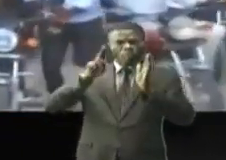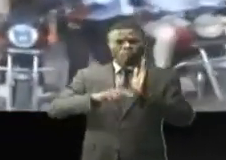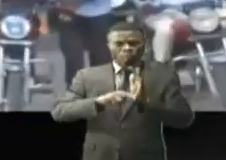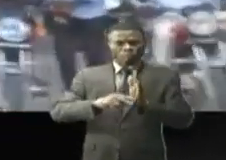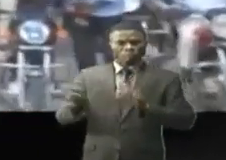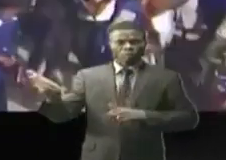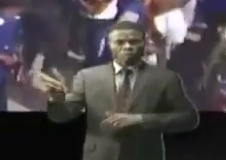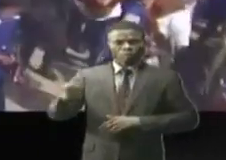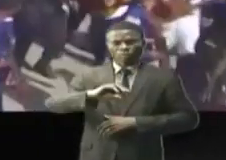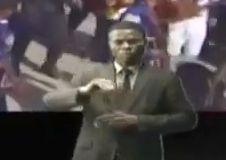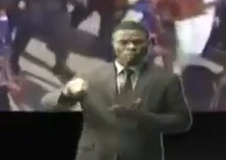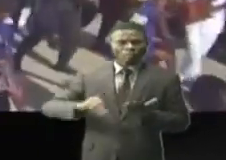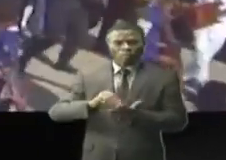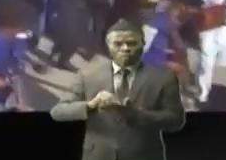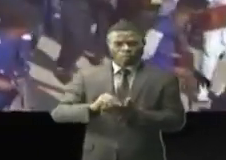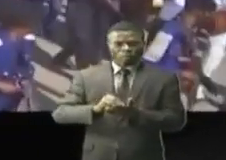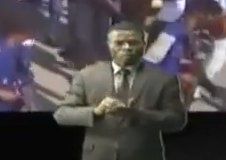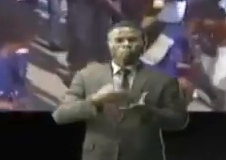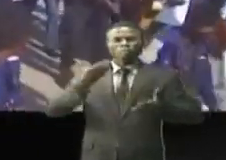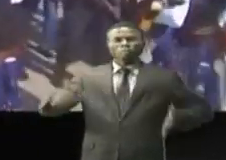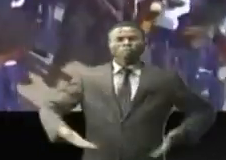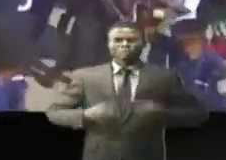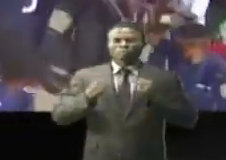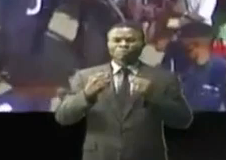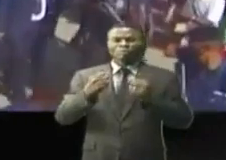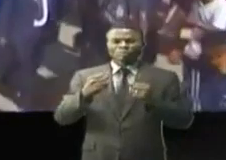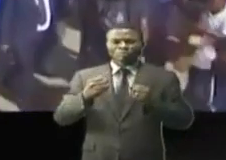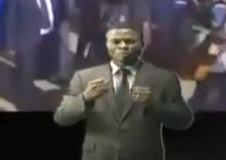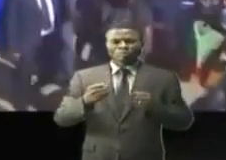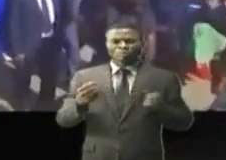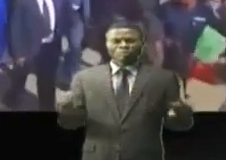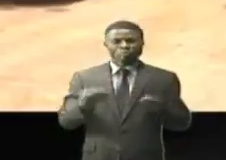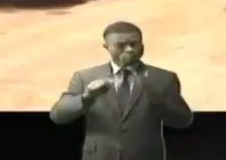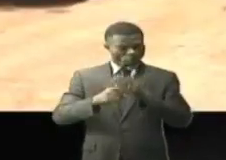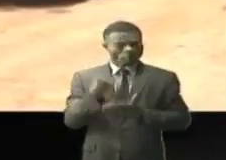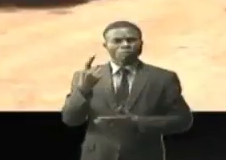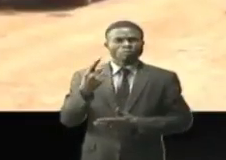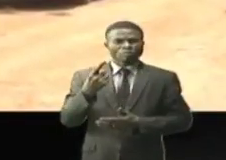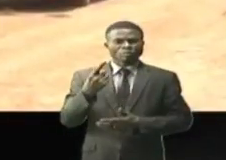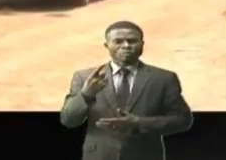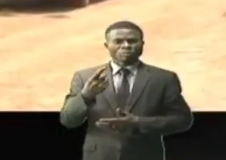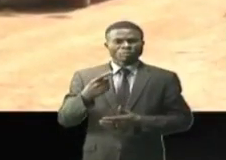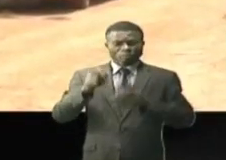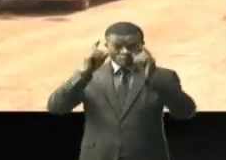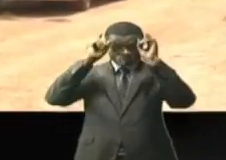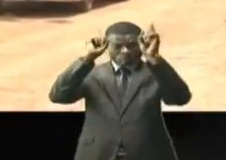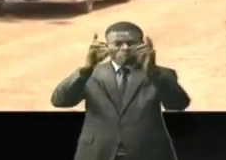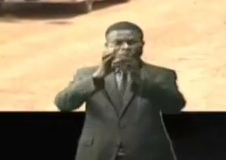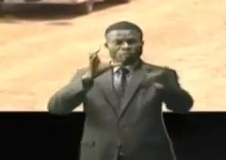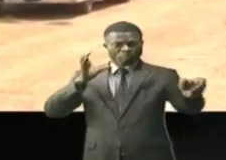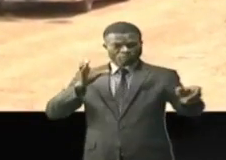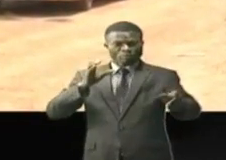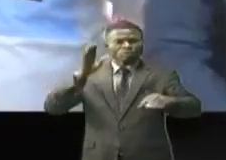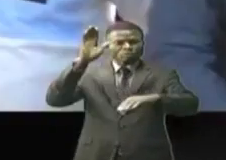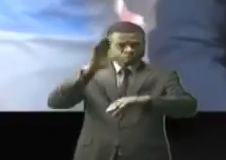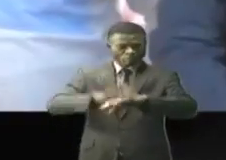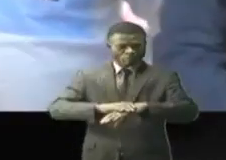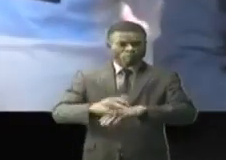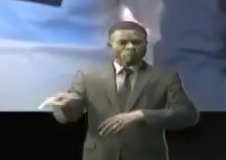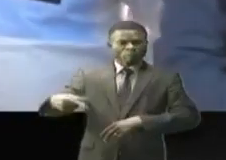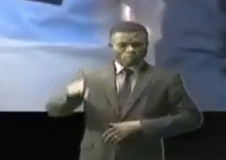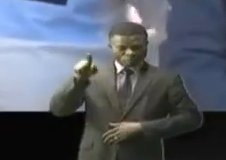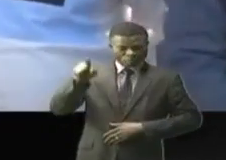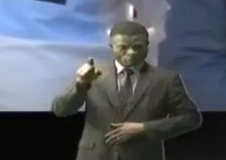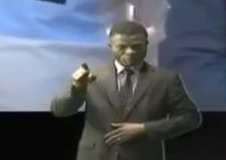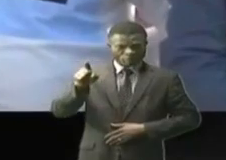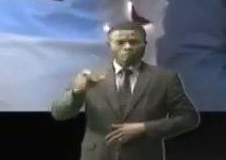Kasaï central, scandant des cris de joie pour avoir vu, pour la toute première fois, les bus de cette marque venant pour faciliter le